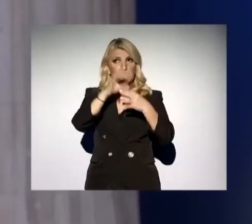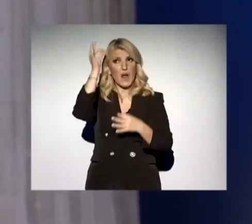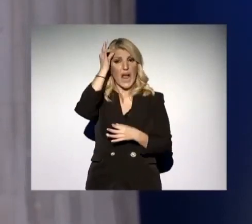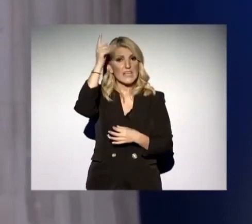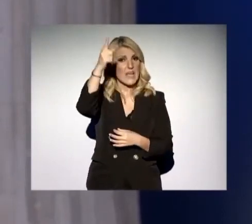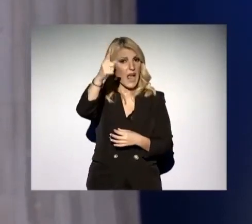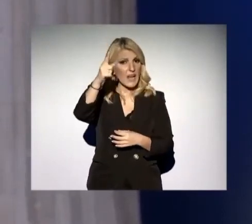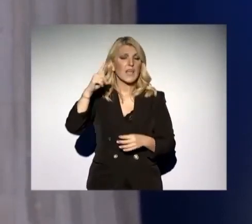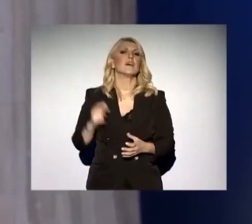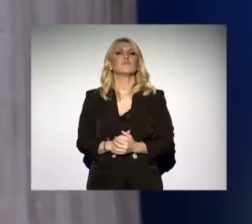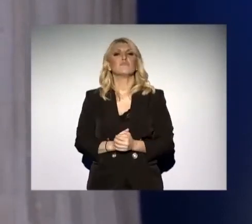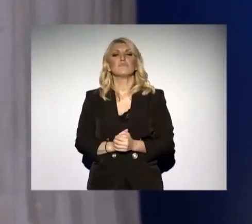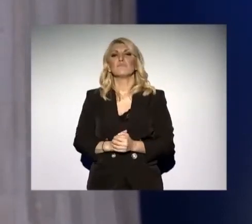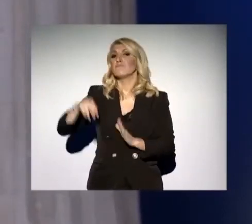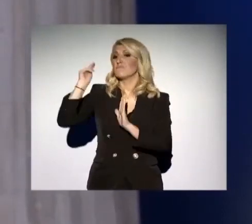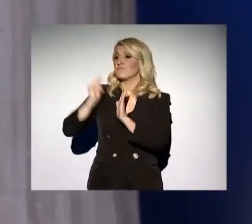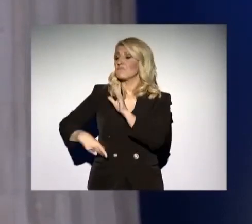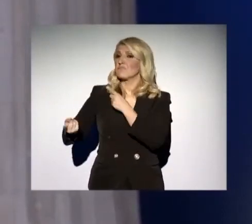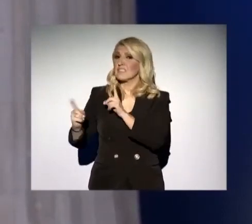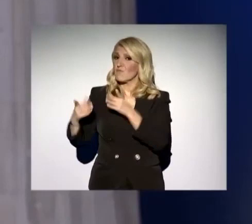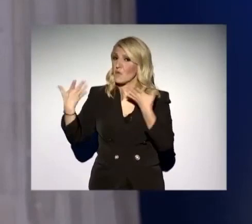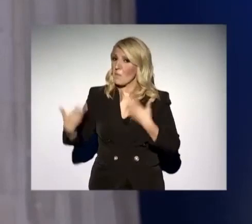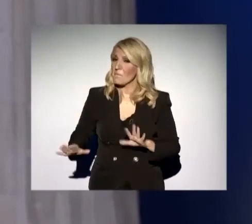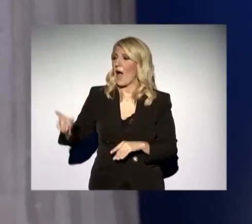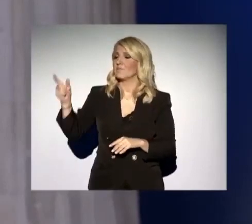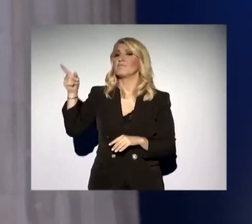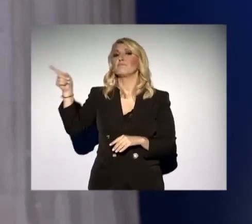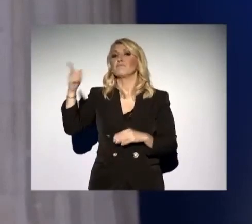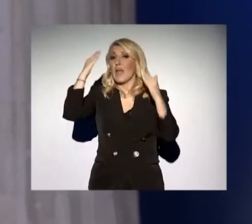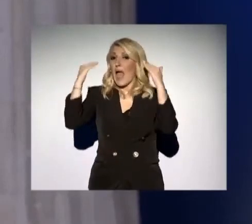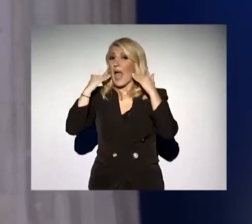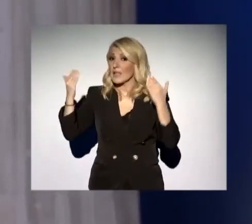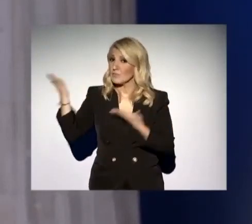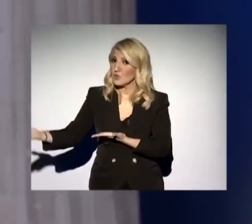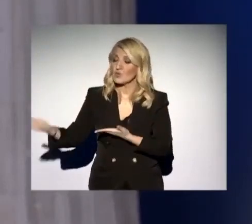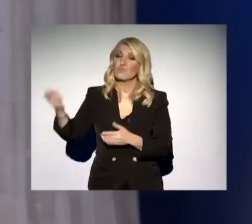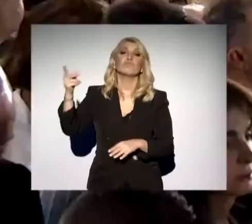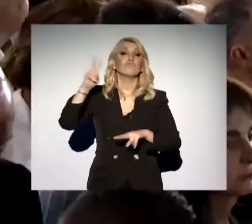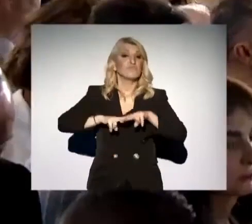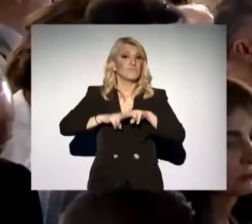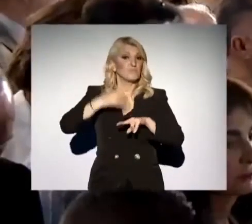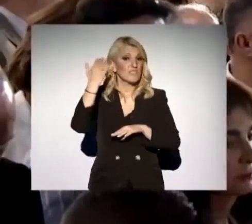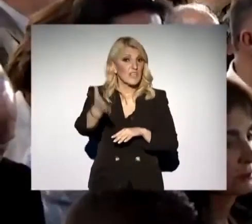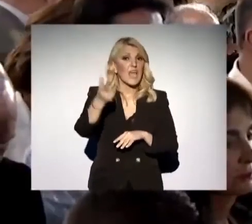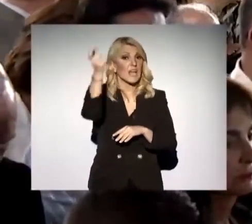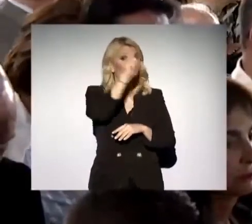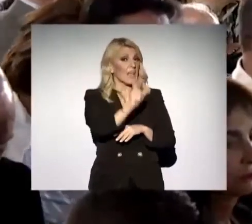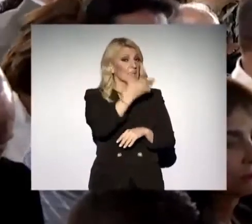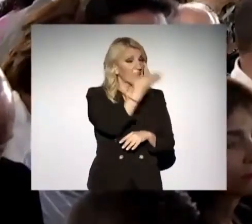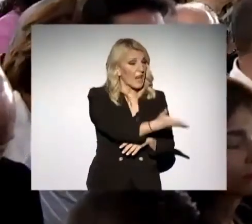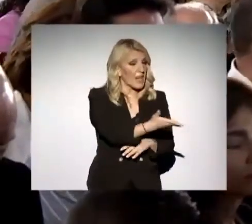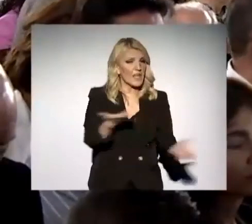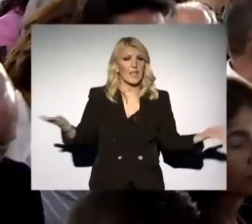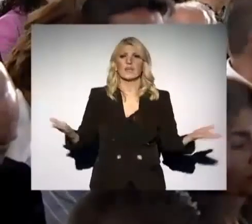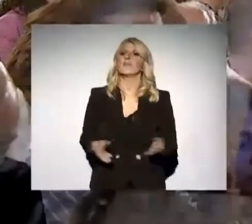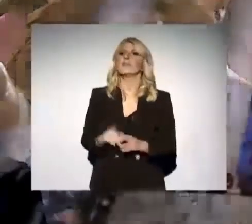συμφωνίες με γείτονες όπως η Ιταλία, η Αίγυπτος και το Ισραήλ, περιορίζοντας την ίδια ώρα και την επιρροή όσων